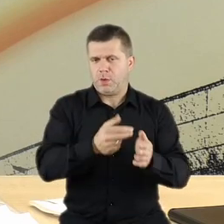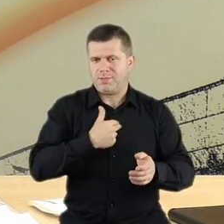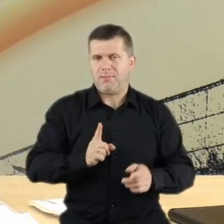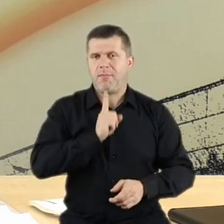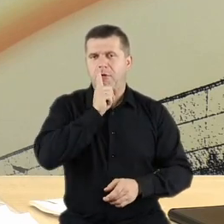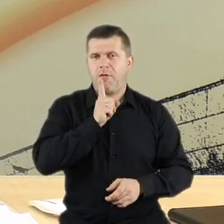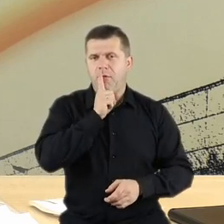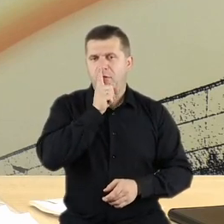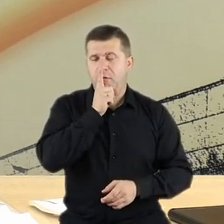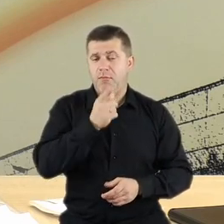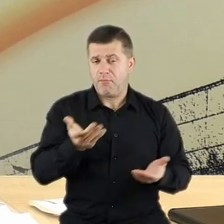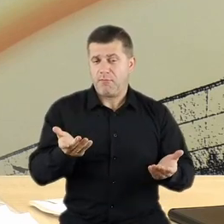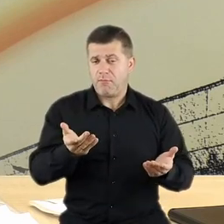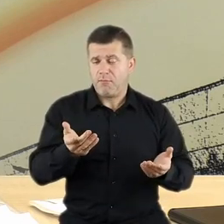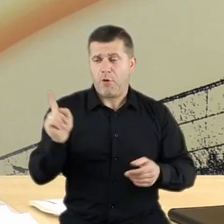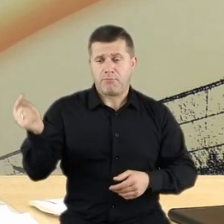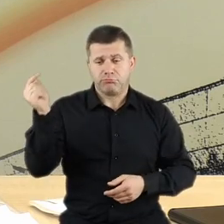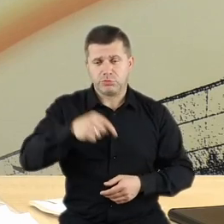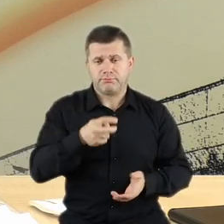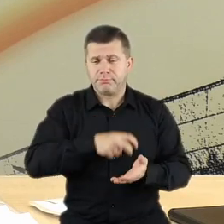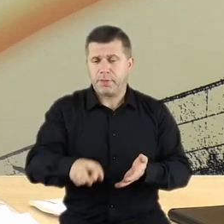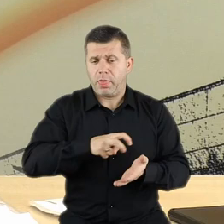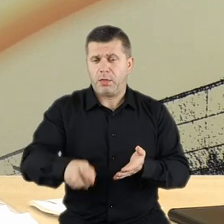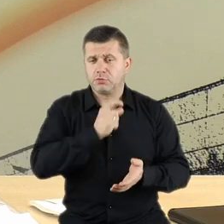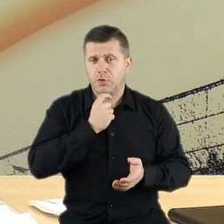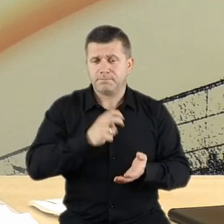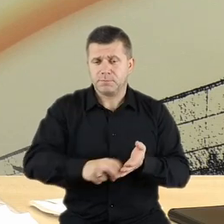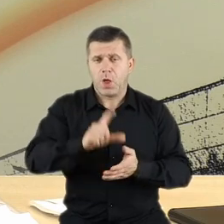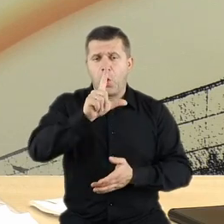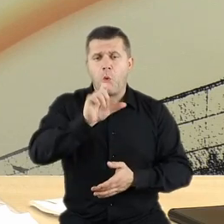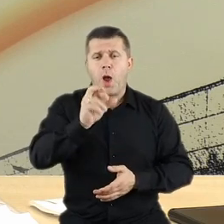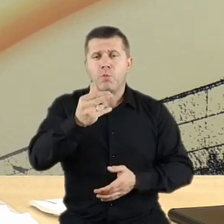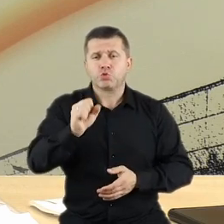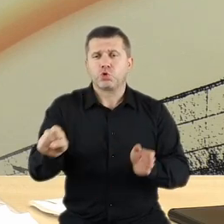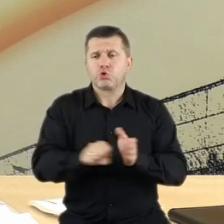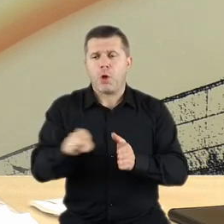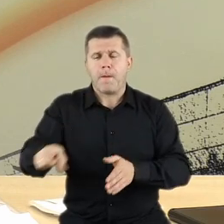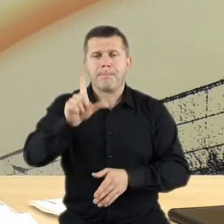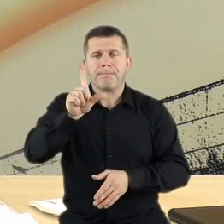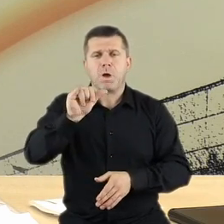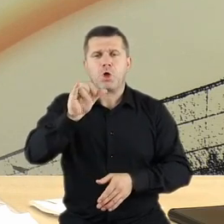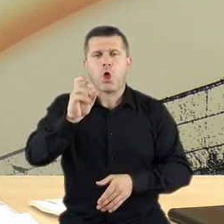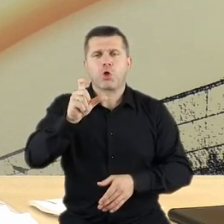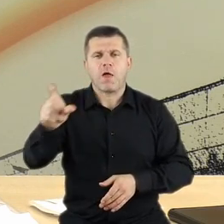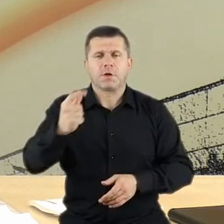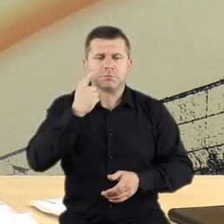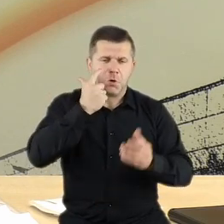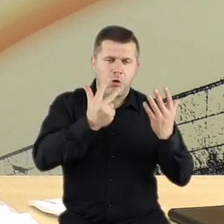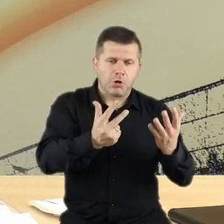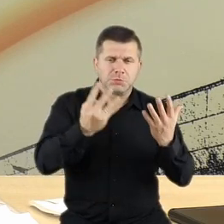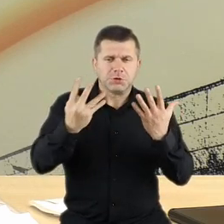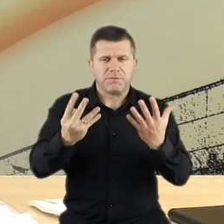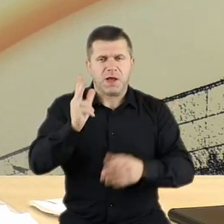Wyobraźcie sobie że przychodził pieszo z Łopuszna do Piotr owca No to jest jakieś 89 kilometrów